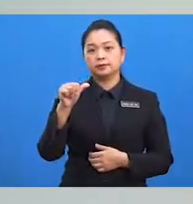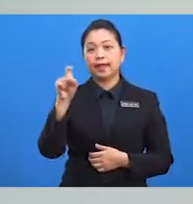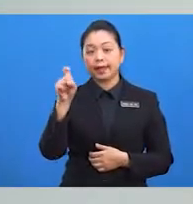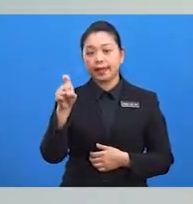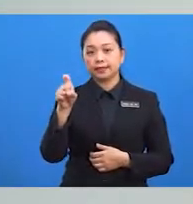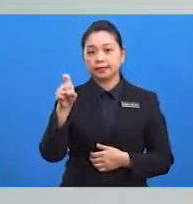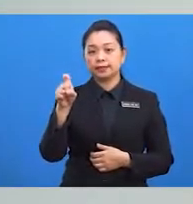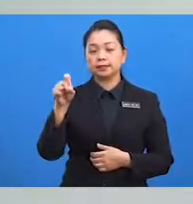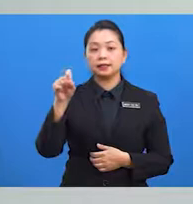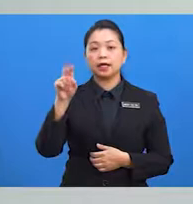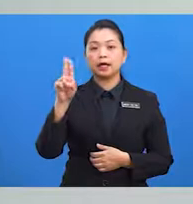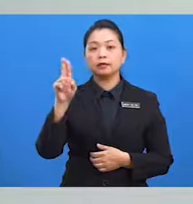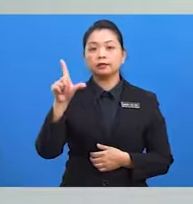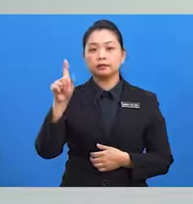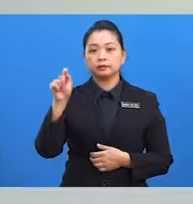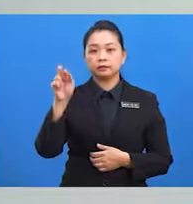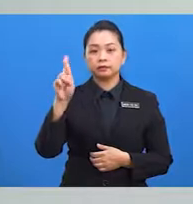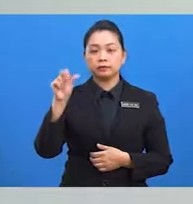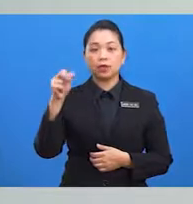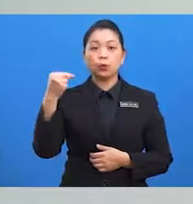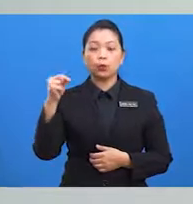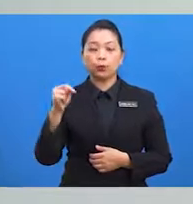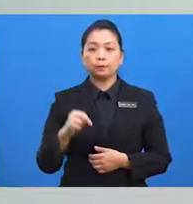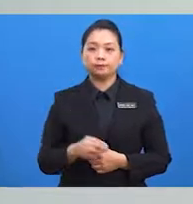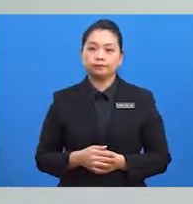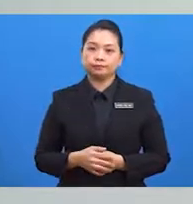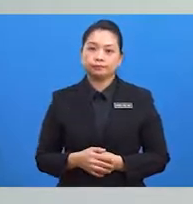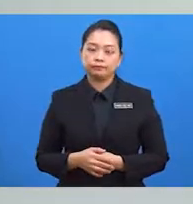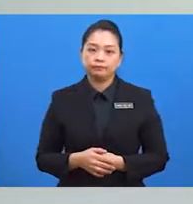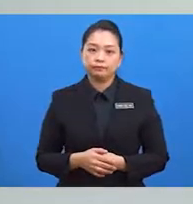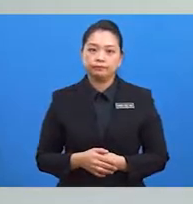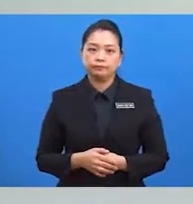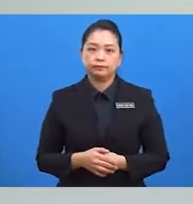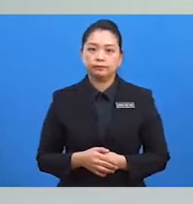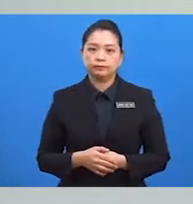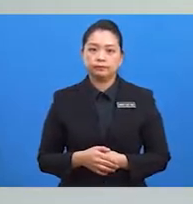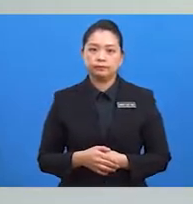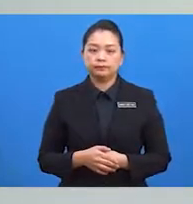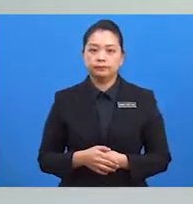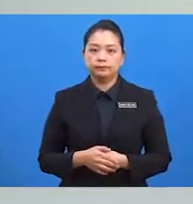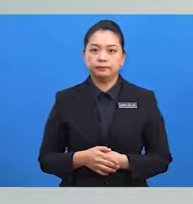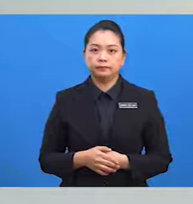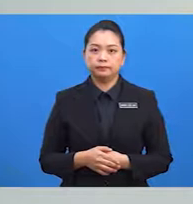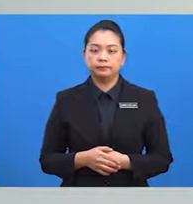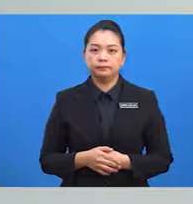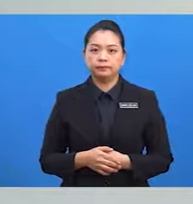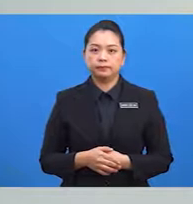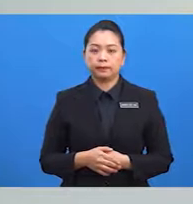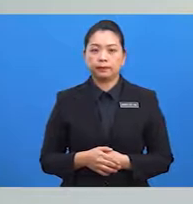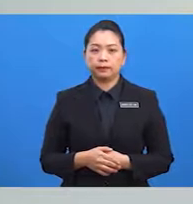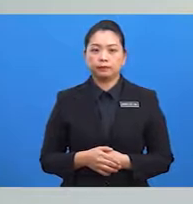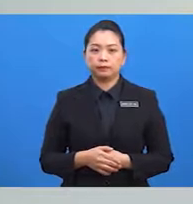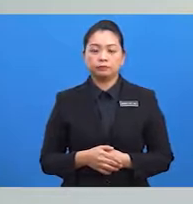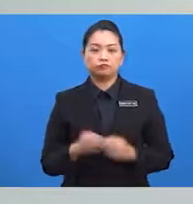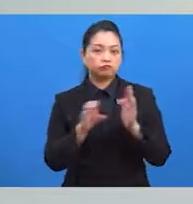sinar-x dan atau ungu jawaban by contoh